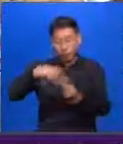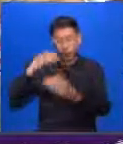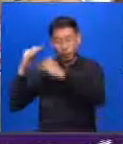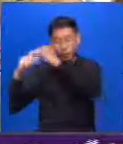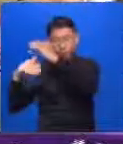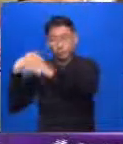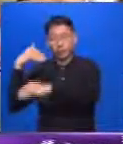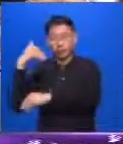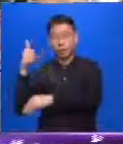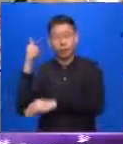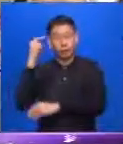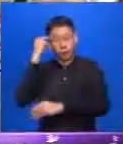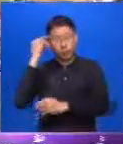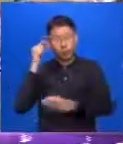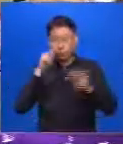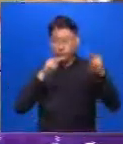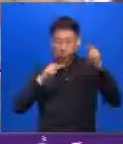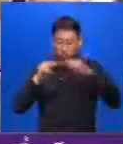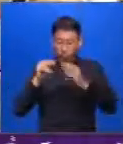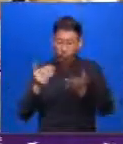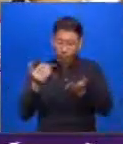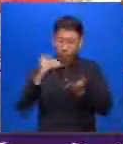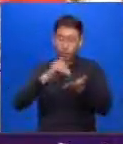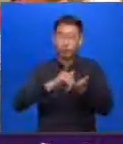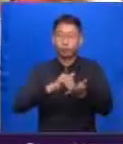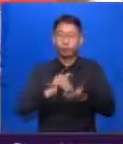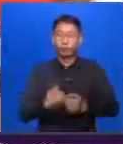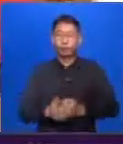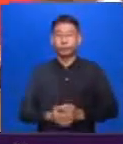องมีการพิจารณาอย่างรอบคอบอีกครั้ง